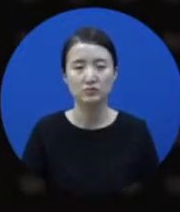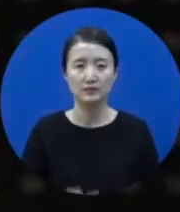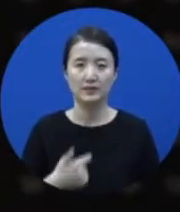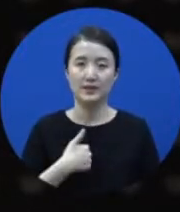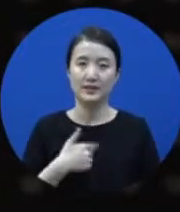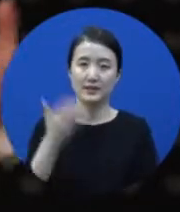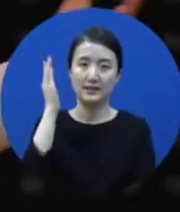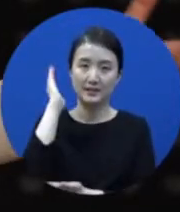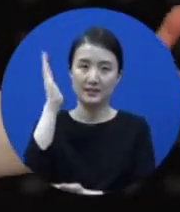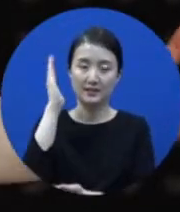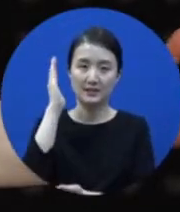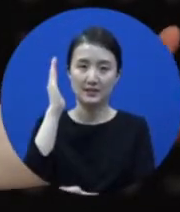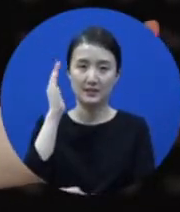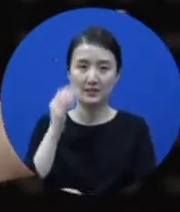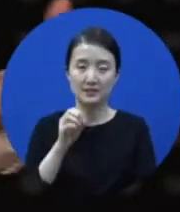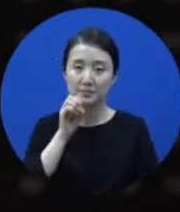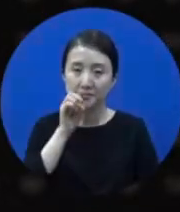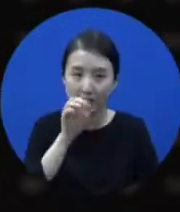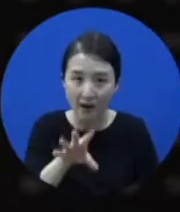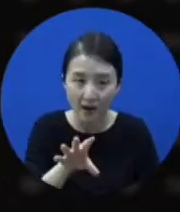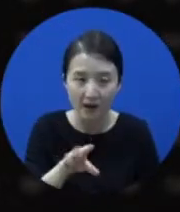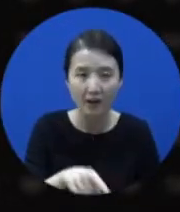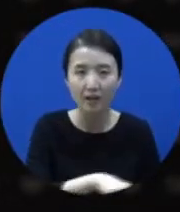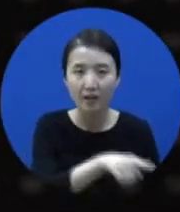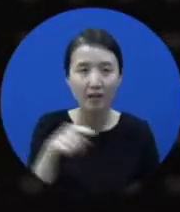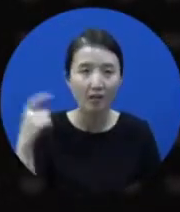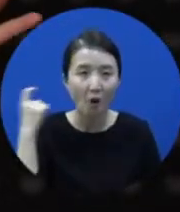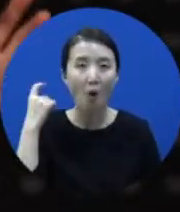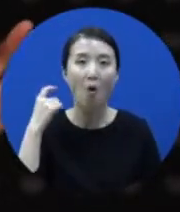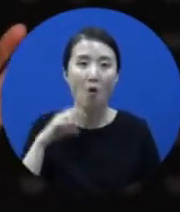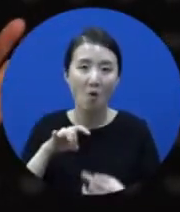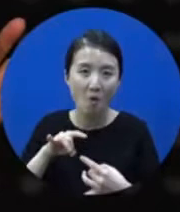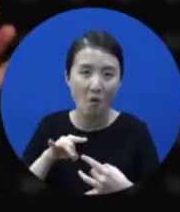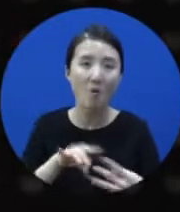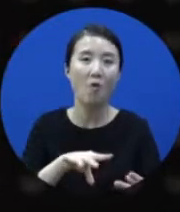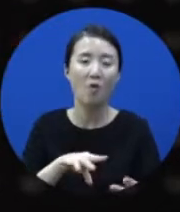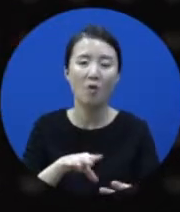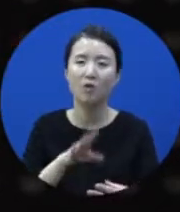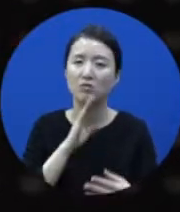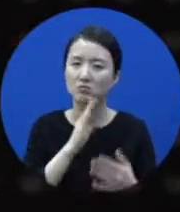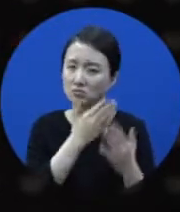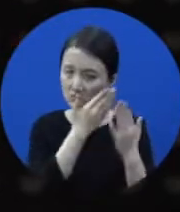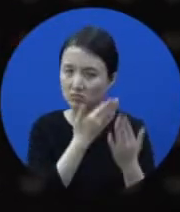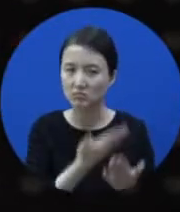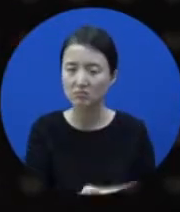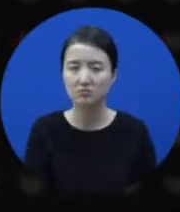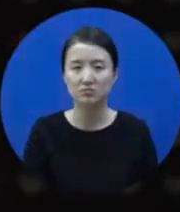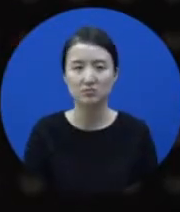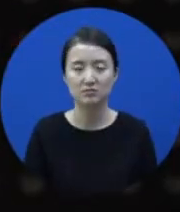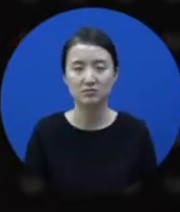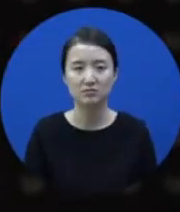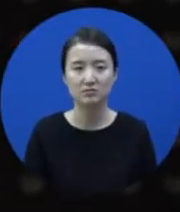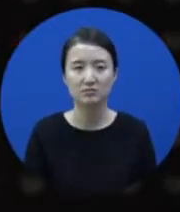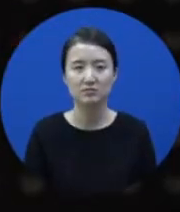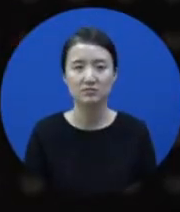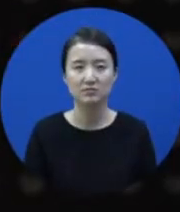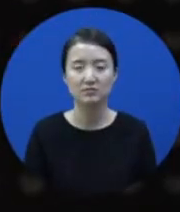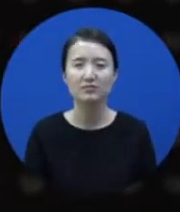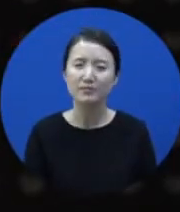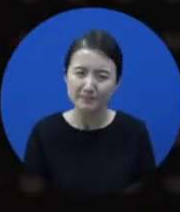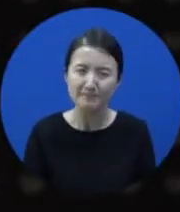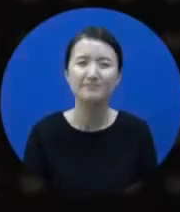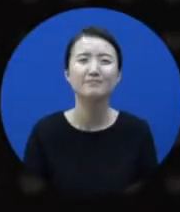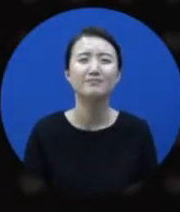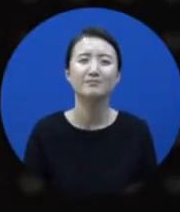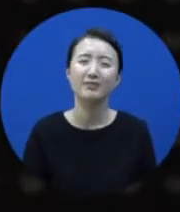상대방이 느껴서 지금 여기 우리 방청객 어머니들 계시잖아요. 많은 분들 계신데 여러분들이 네, 와,